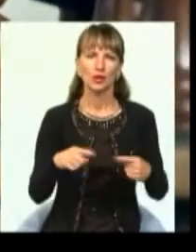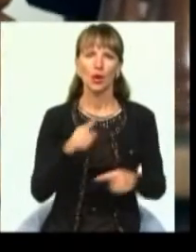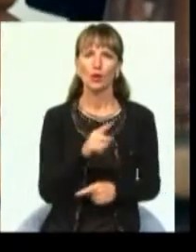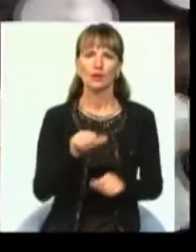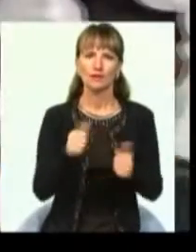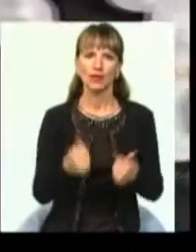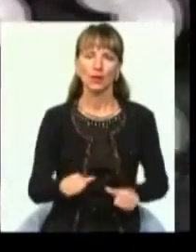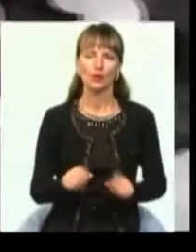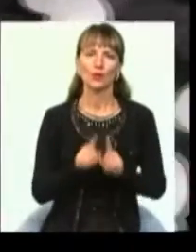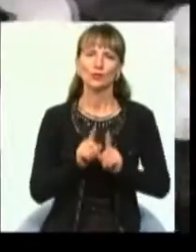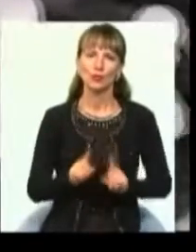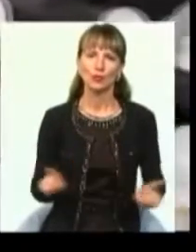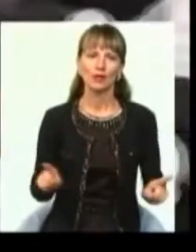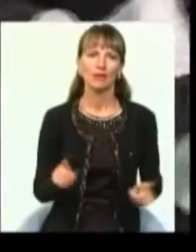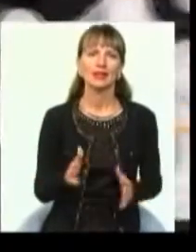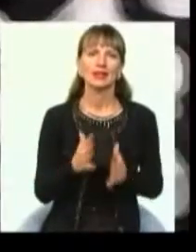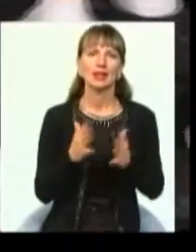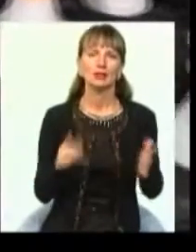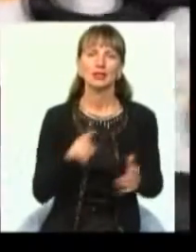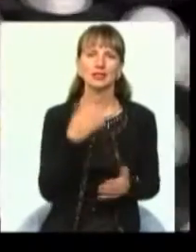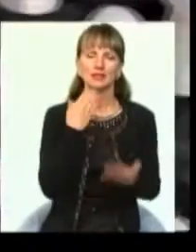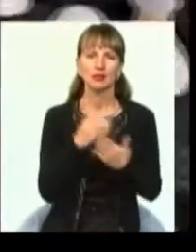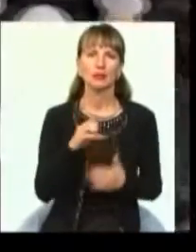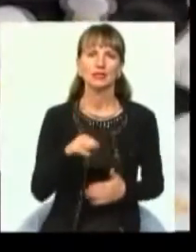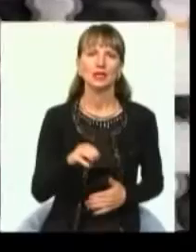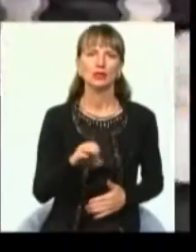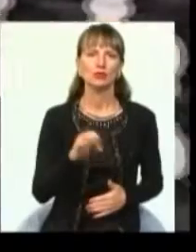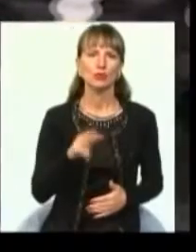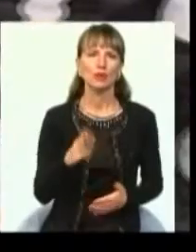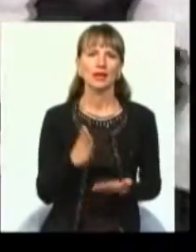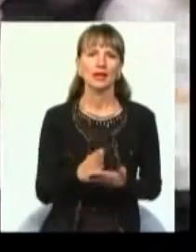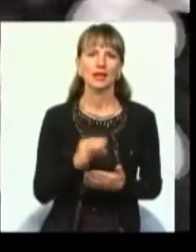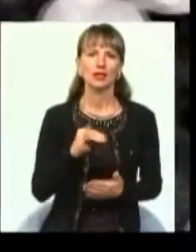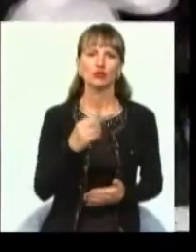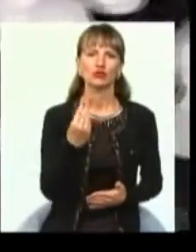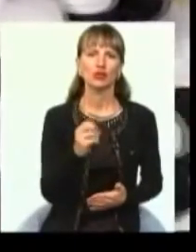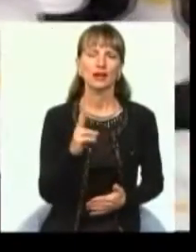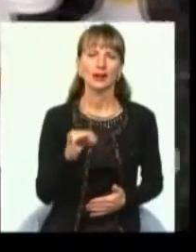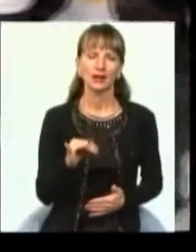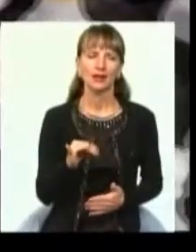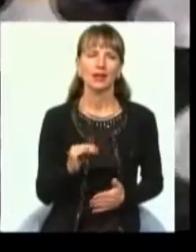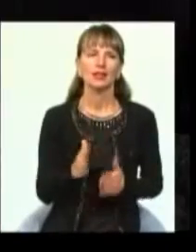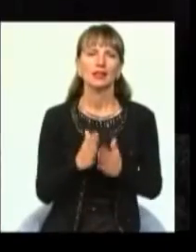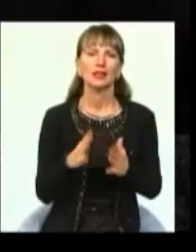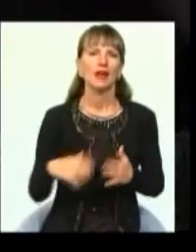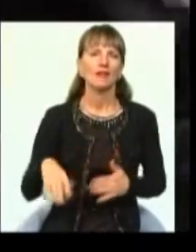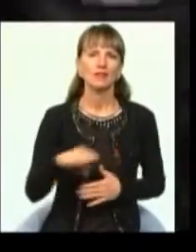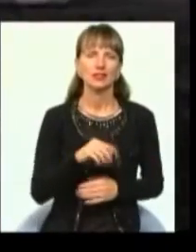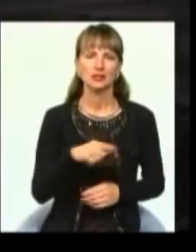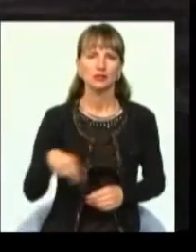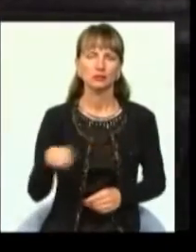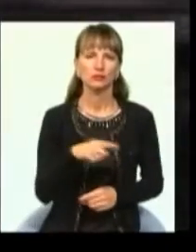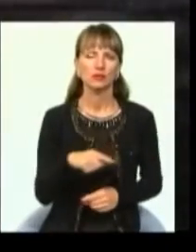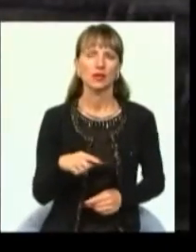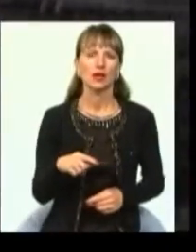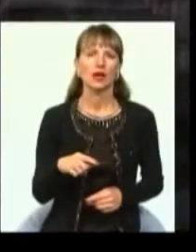фігурка по-своєму особлива. Найнижчі за своїм статусом є пішаки. 8 таких фігурок розташовані на всій горизонталі дошки. Переміщувати